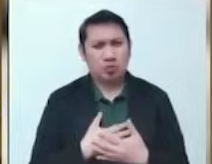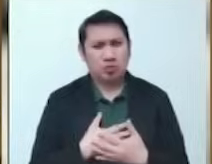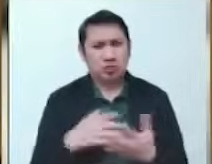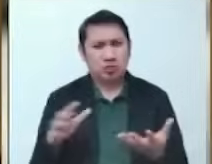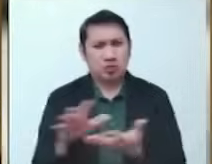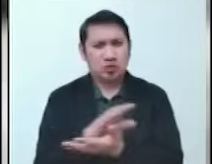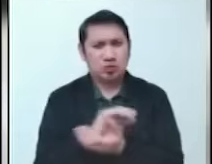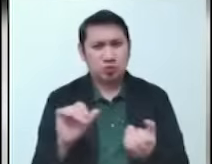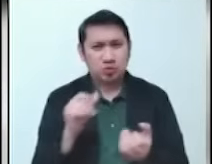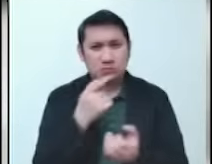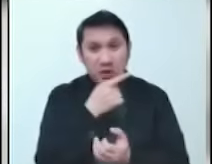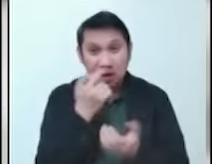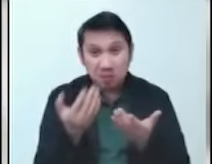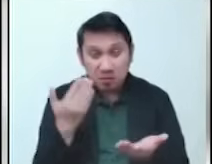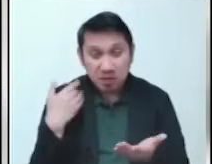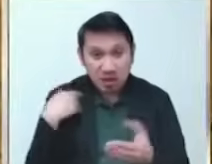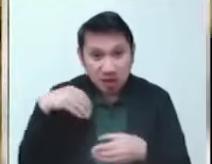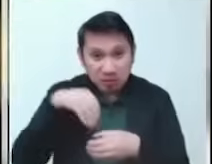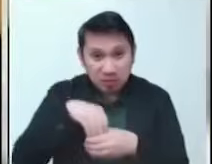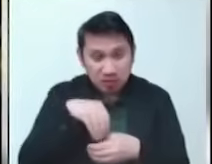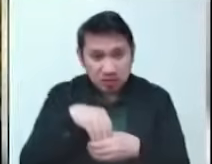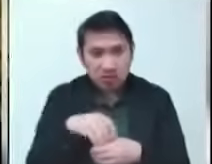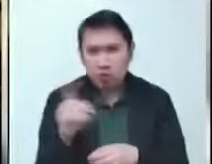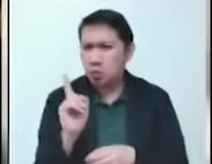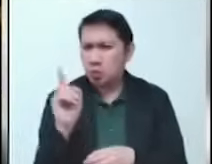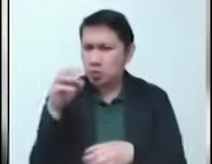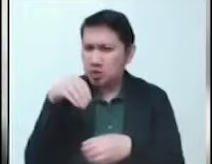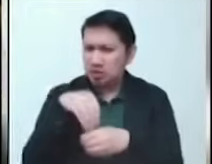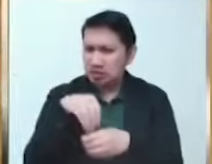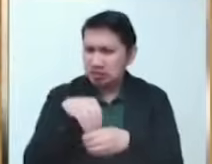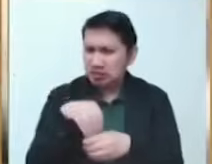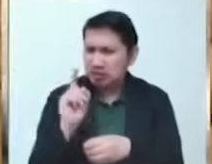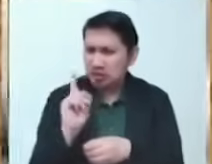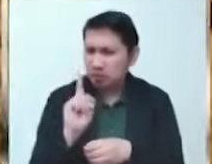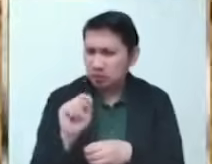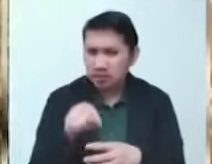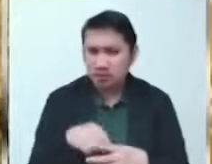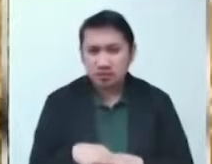nakatira. Pero ano nga ba ang nakatira sa punsong tumubo sa bahay ni Milagros?